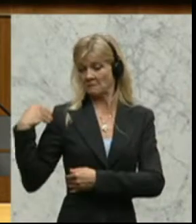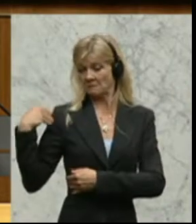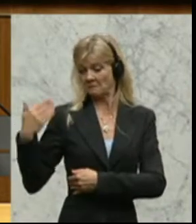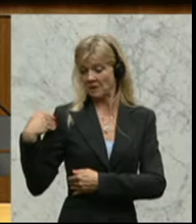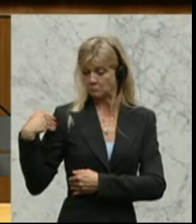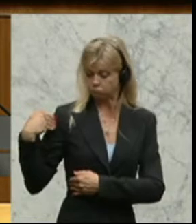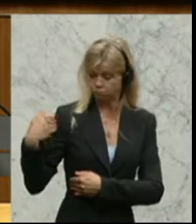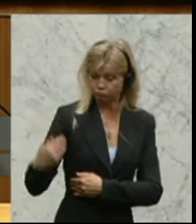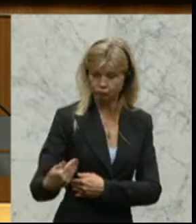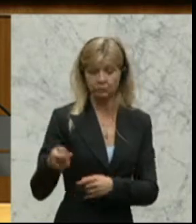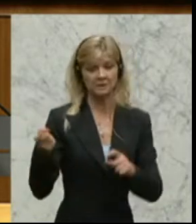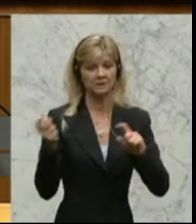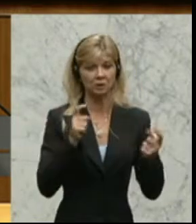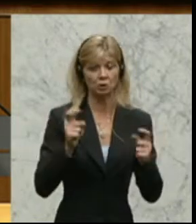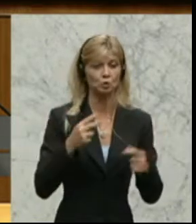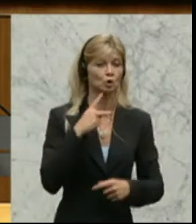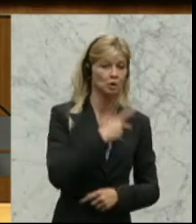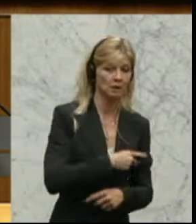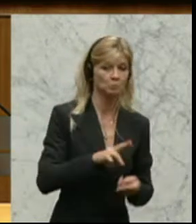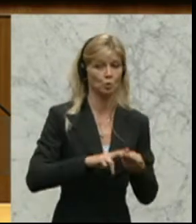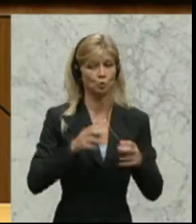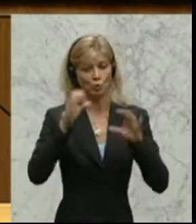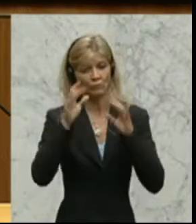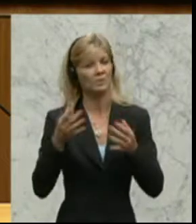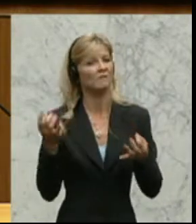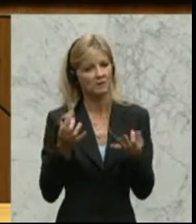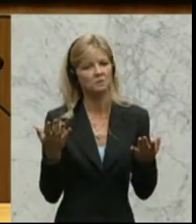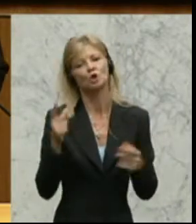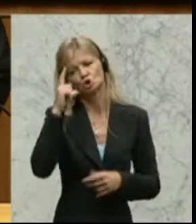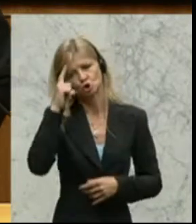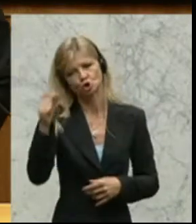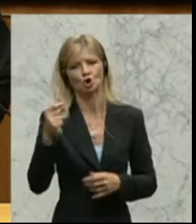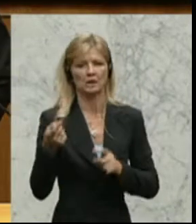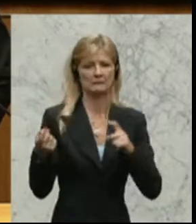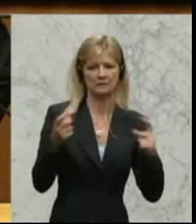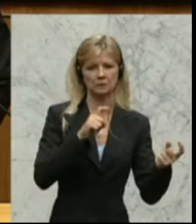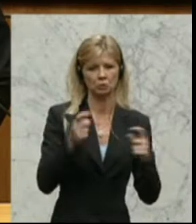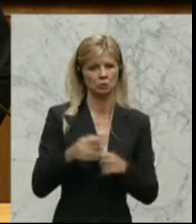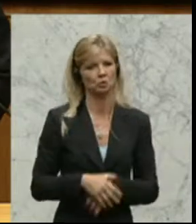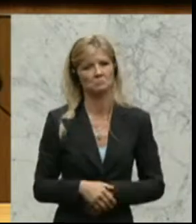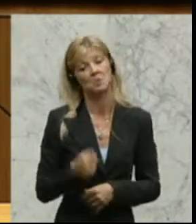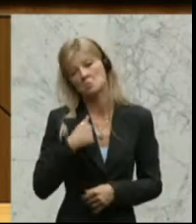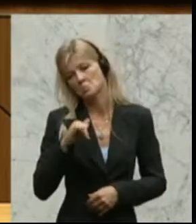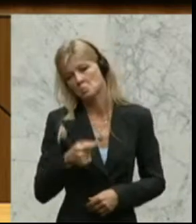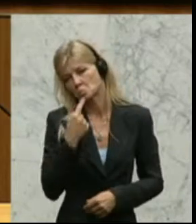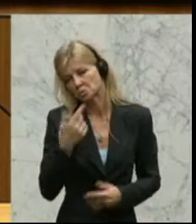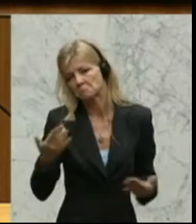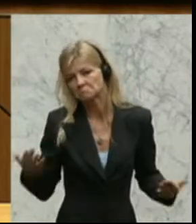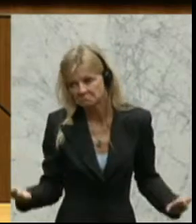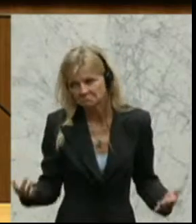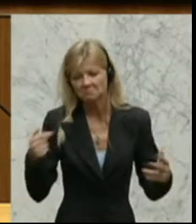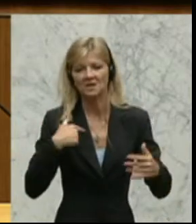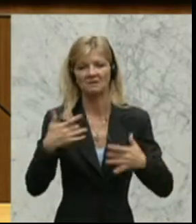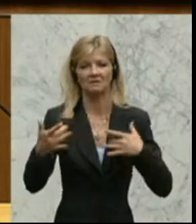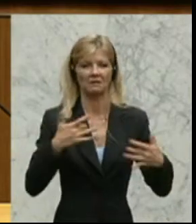SPÖ, eine Steuerdiskussion erlebt, ein Schauspiel, würde ich sagen. Und es hat fast den Anschein, wenn